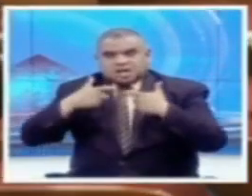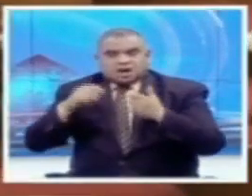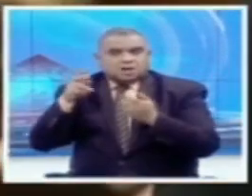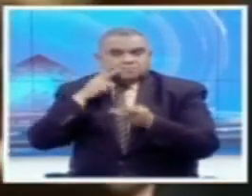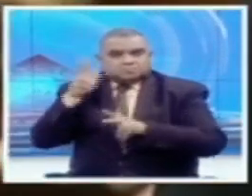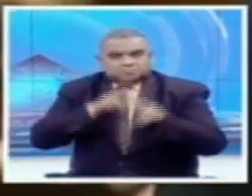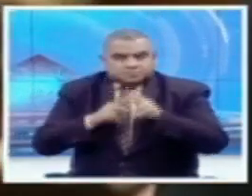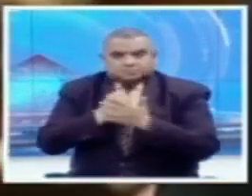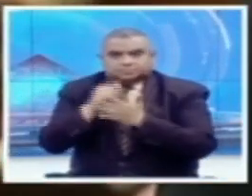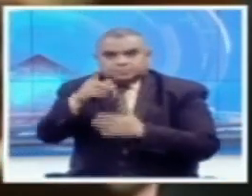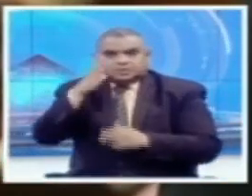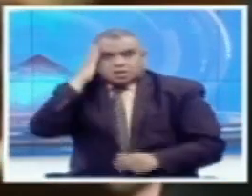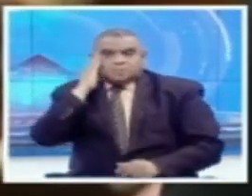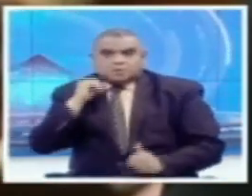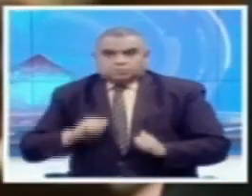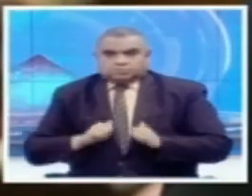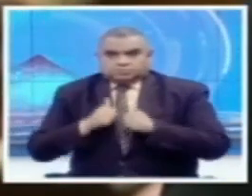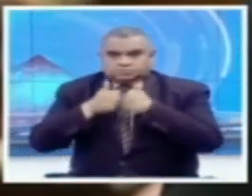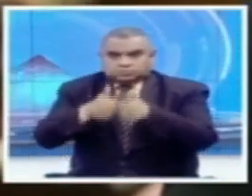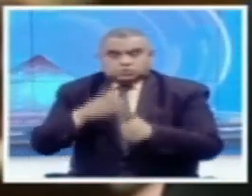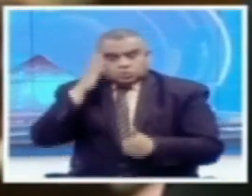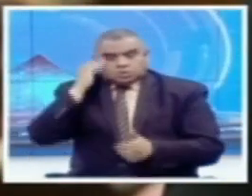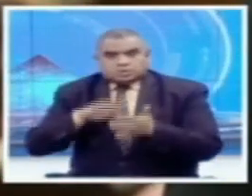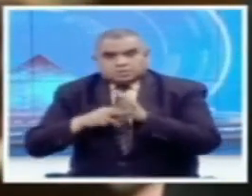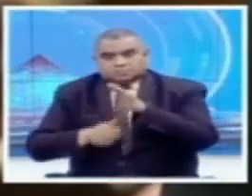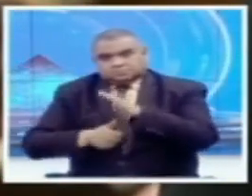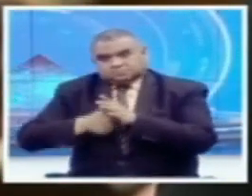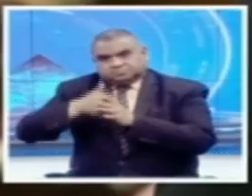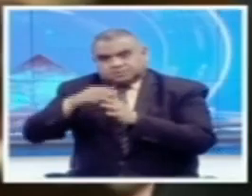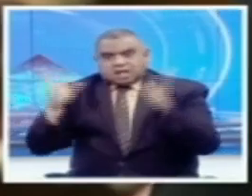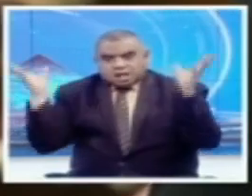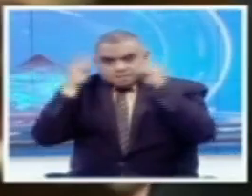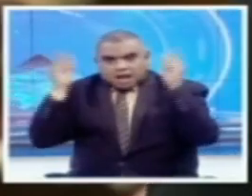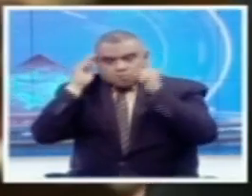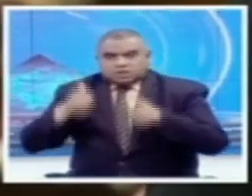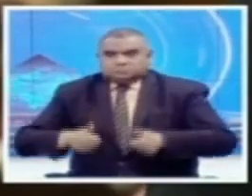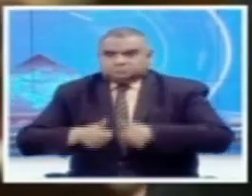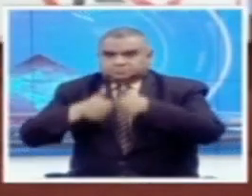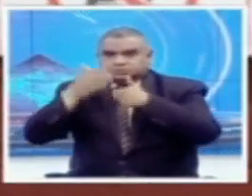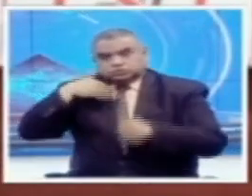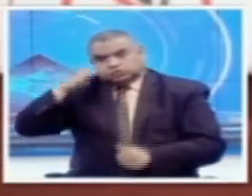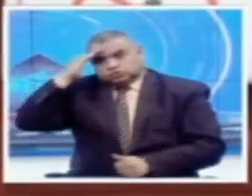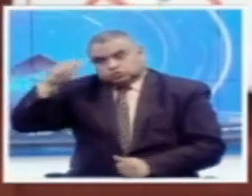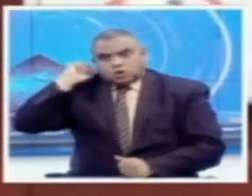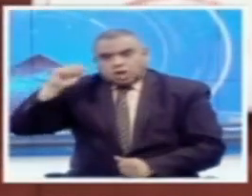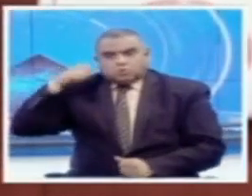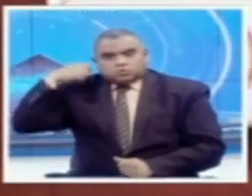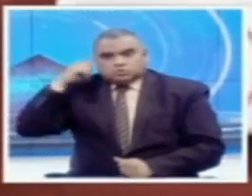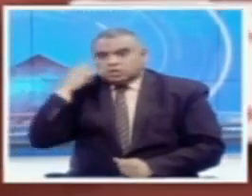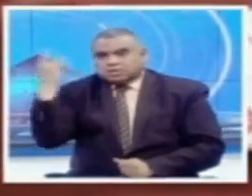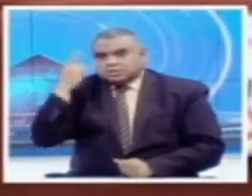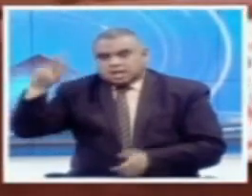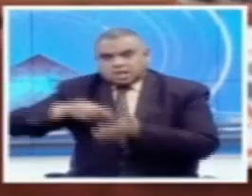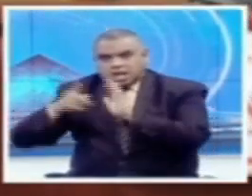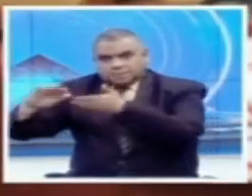مبسوطة جدا بوجودي هنا وفخورة طبعا بده، ومبسوطة كمان بكمية المعلومات اللي أنا اكتسبتها، وبشكر الحقيقة وزارة الداخلية على كمية المجهودات